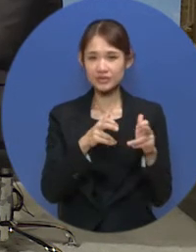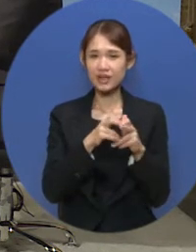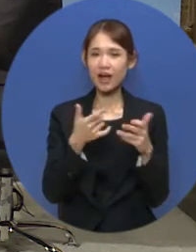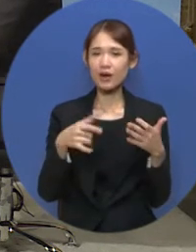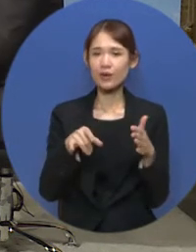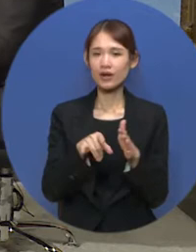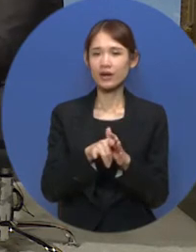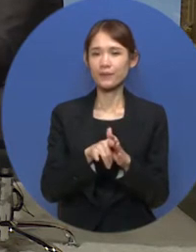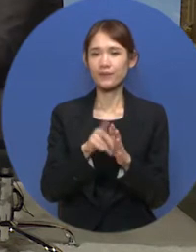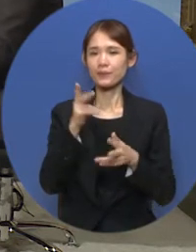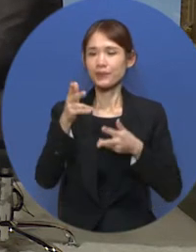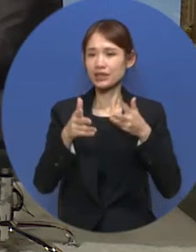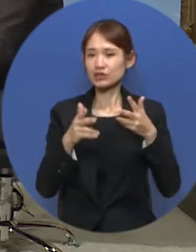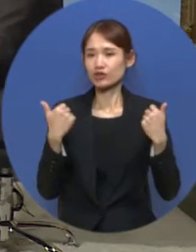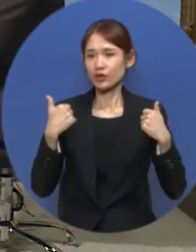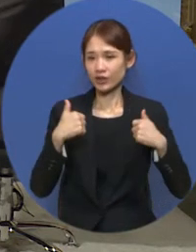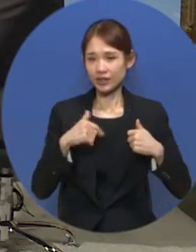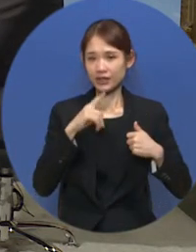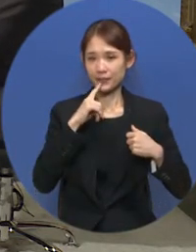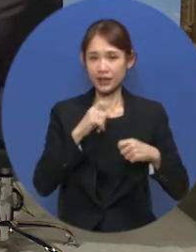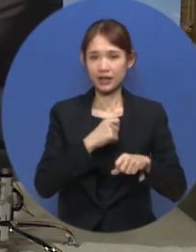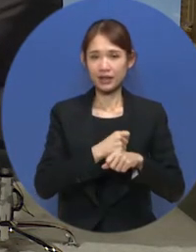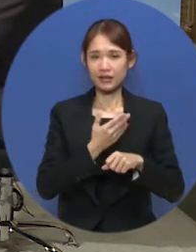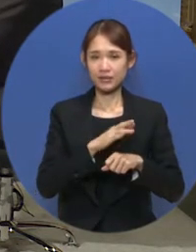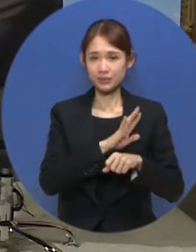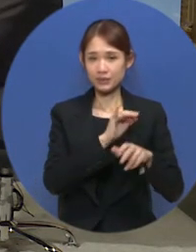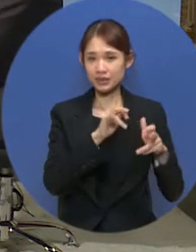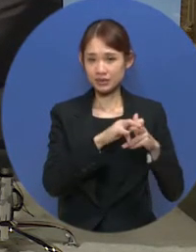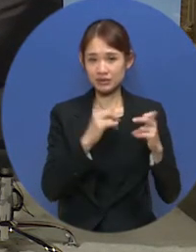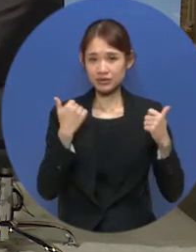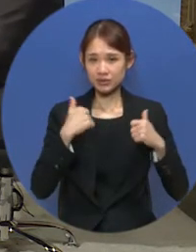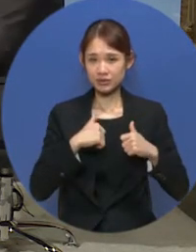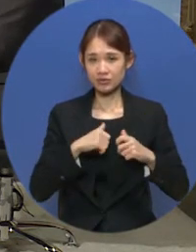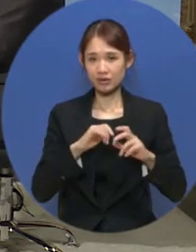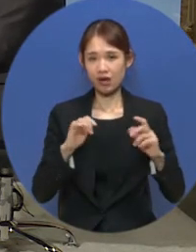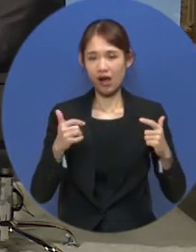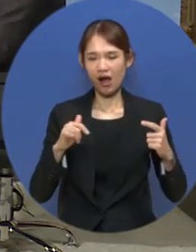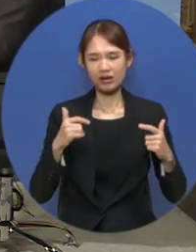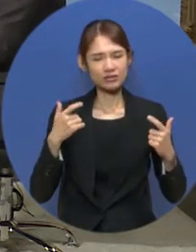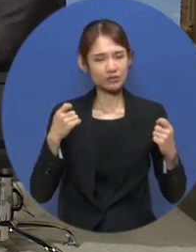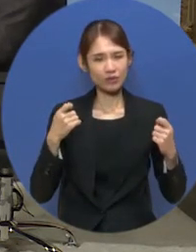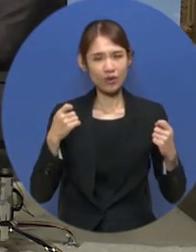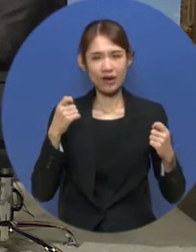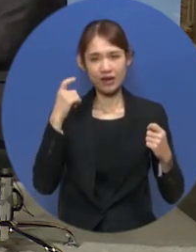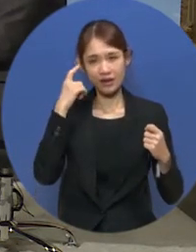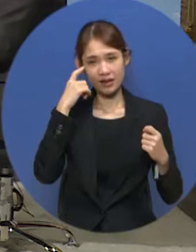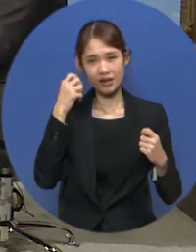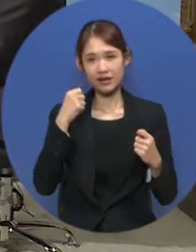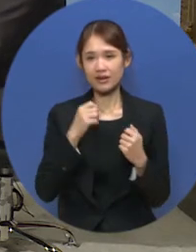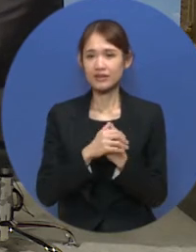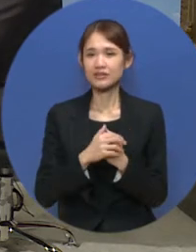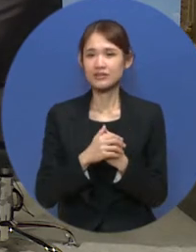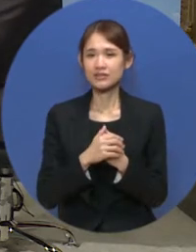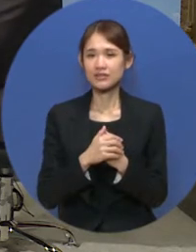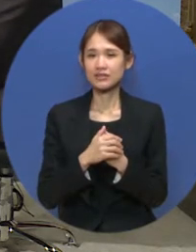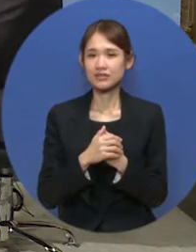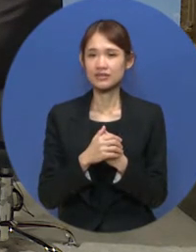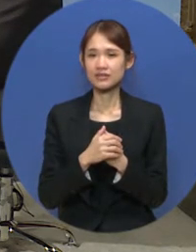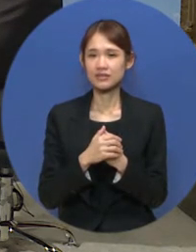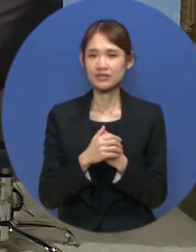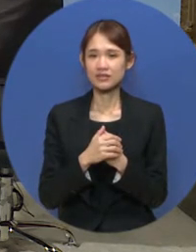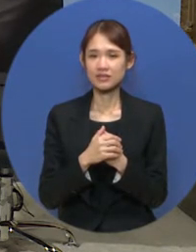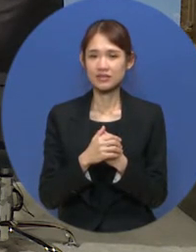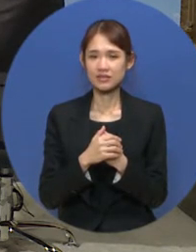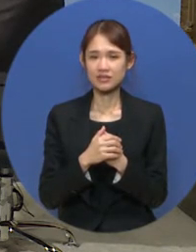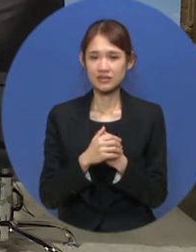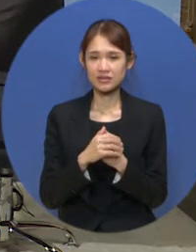장애인을 위한 뭐 비즈니스 캐주얼이라고 그러는데 비장애인이 모델로 입고 나오는 거는 네. 사실은 그렇죠. 예, 예. 아이러니한 부분일 수가 네네. 있겠네요. 그래서